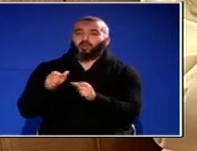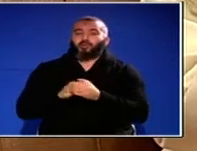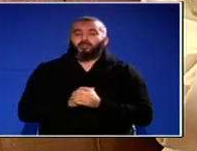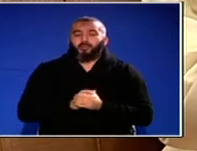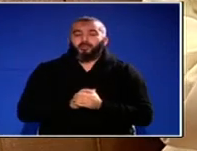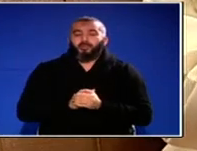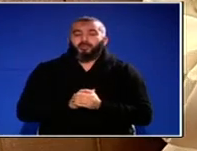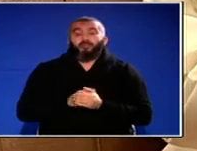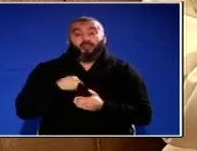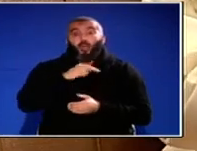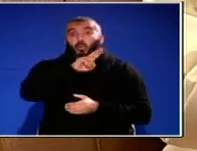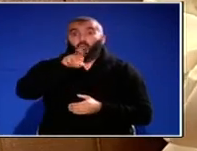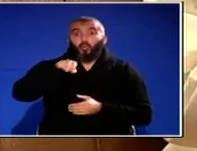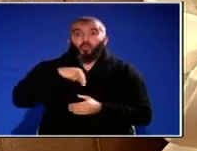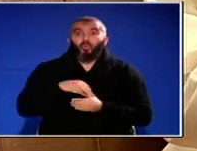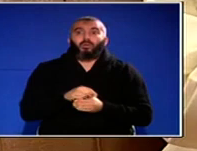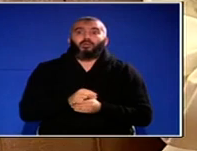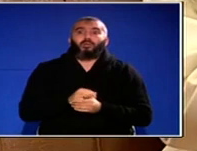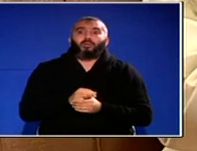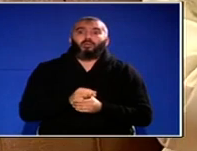باعتبار أننا مطالبون